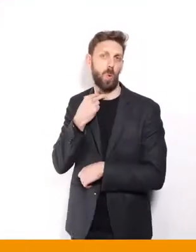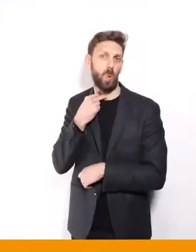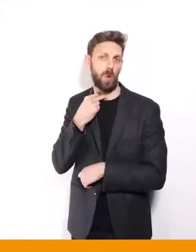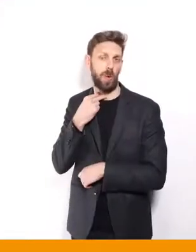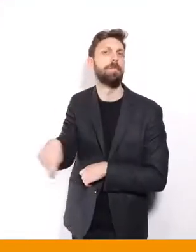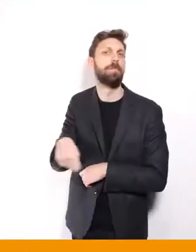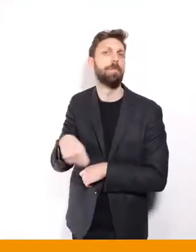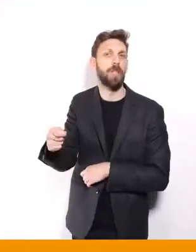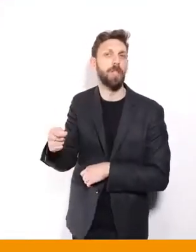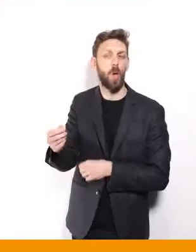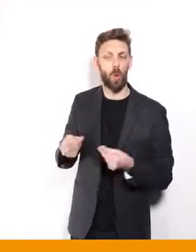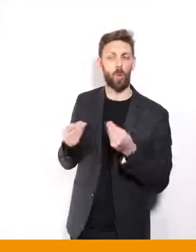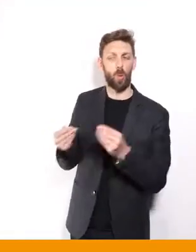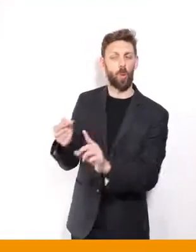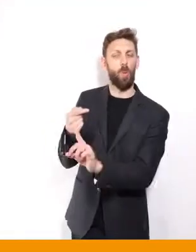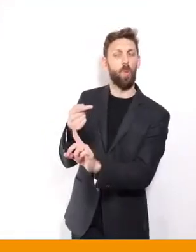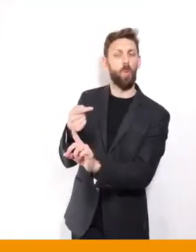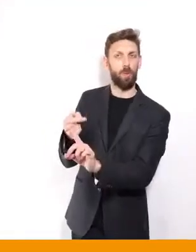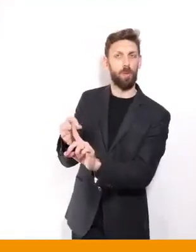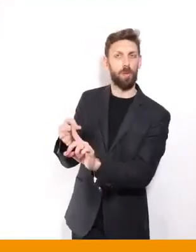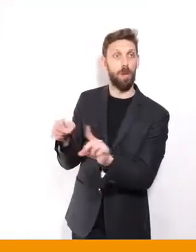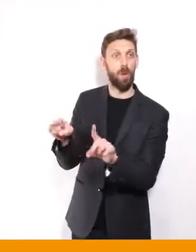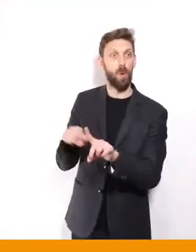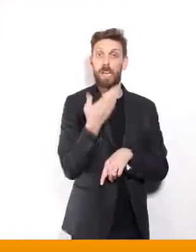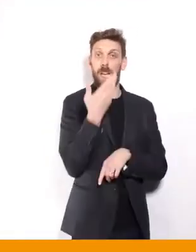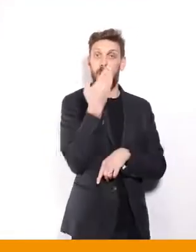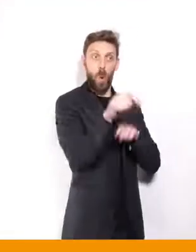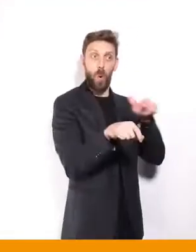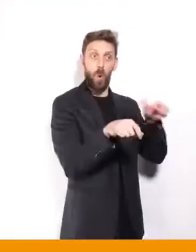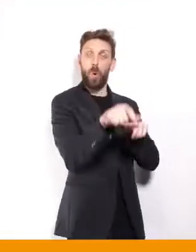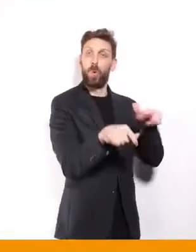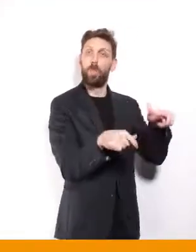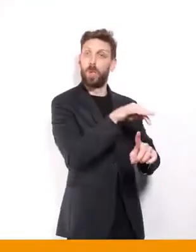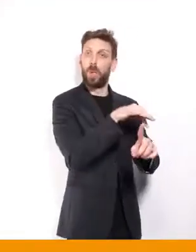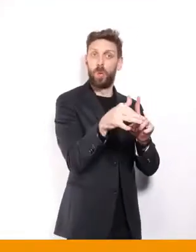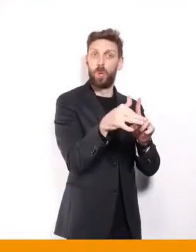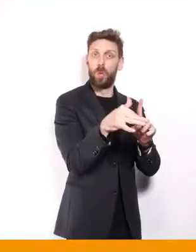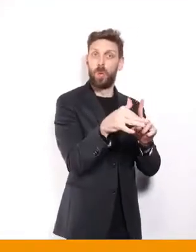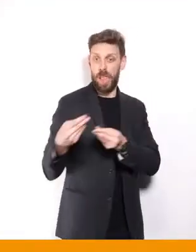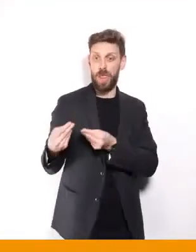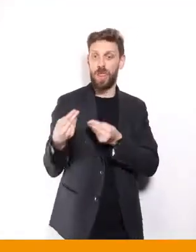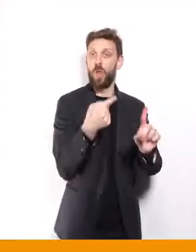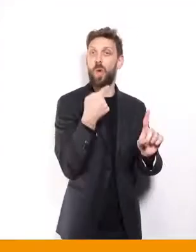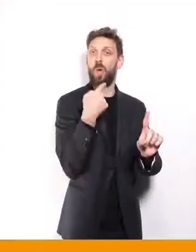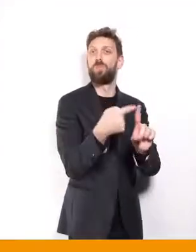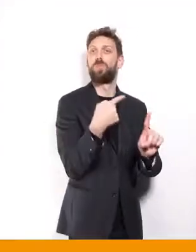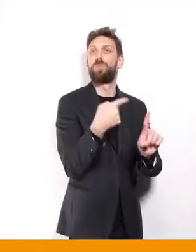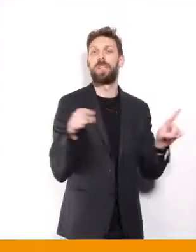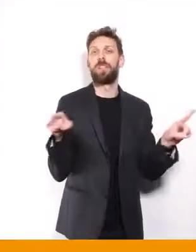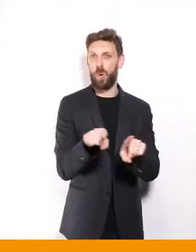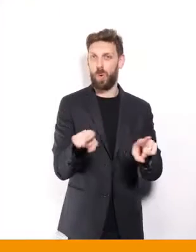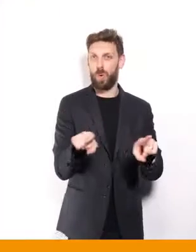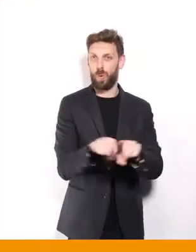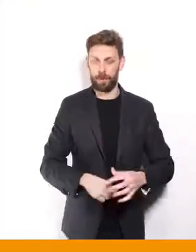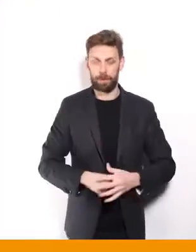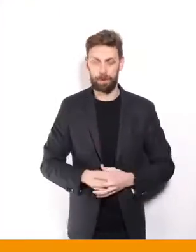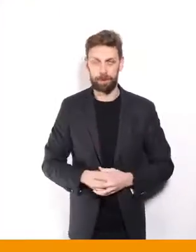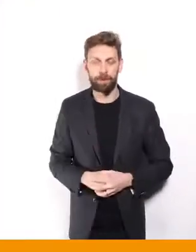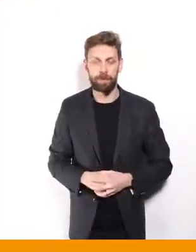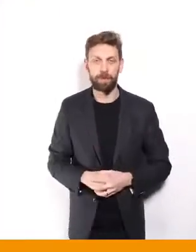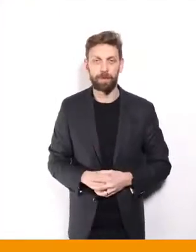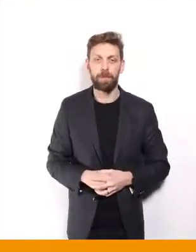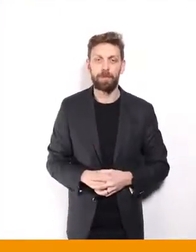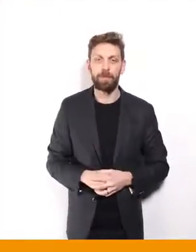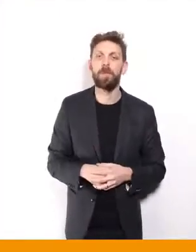mais pour l'ensemble de la société. Une société qui, d'une façon ou d'une autre, par